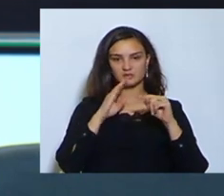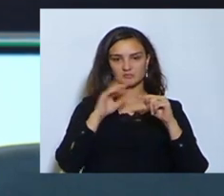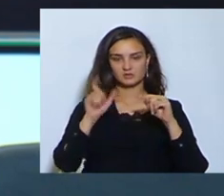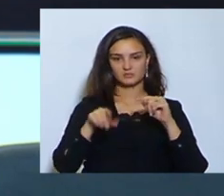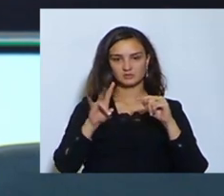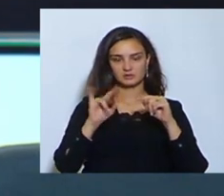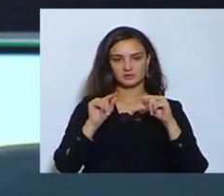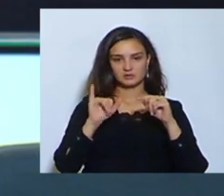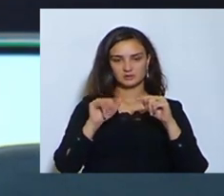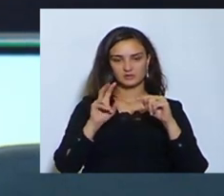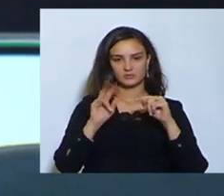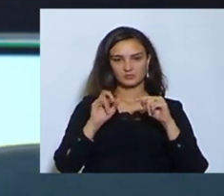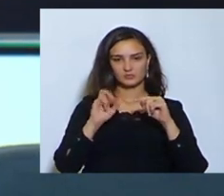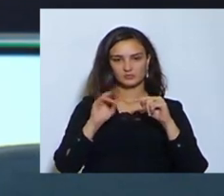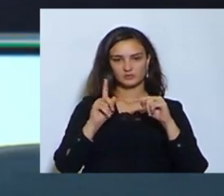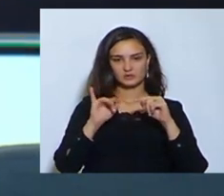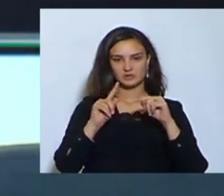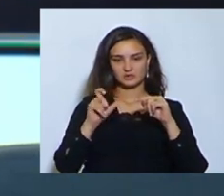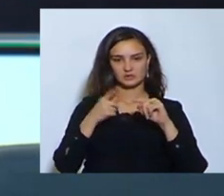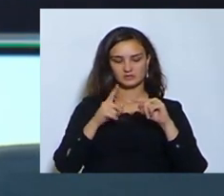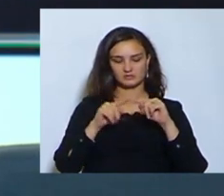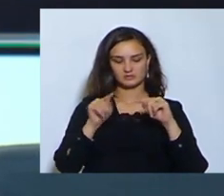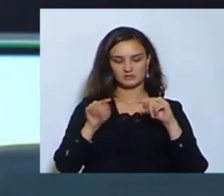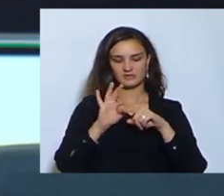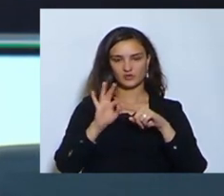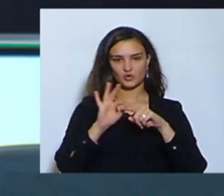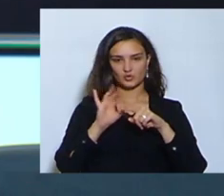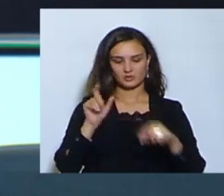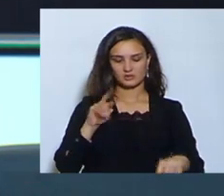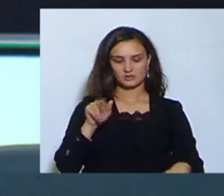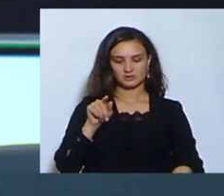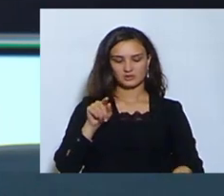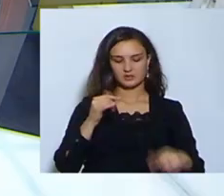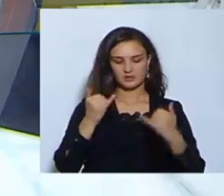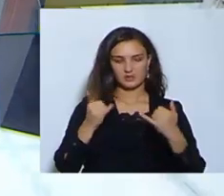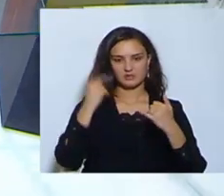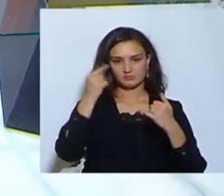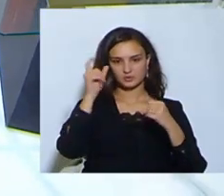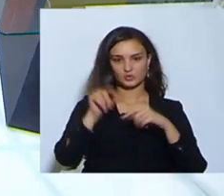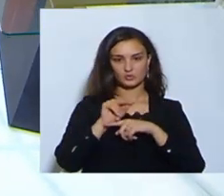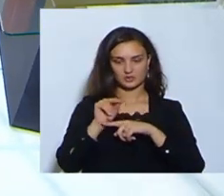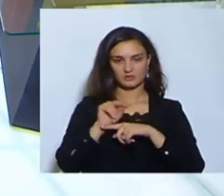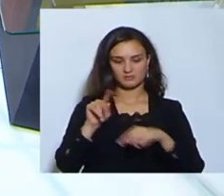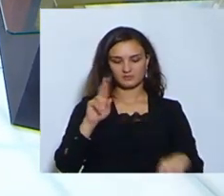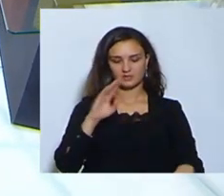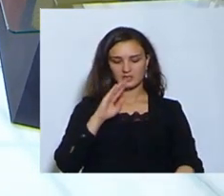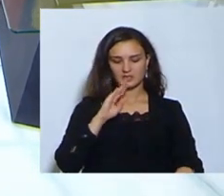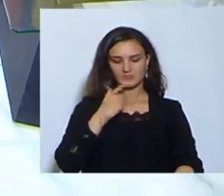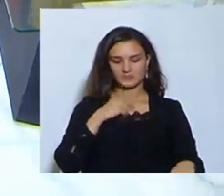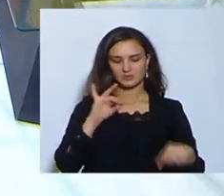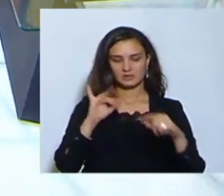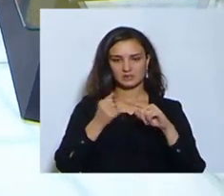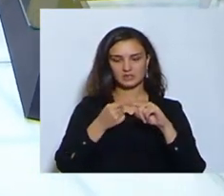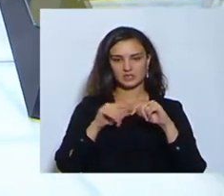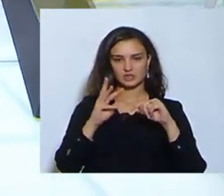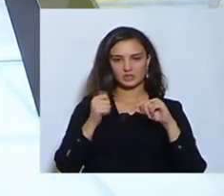ქალბატონი ნათია კუჭოხიძე, რომელიც გახლავთ ნევროლოგი და ამჟამად ფსიქოთერაპევტი, და ქალბატონი